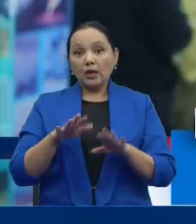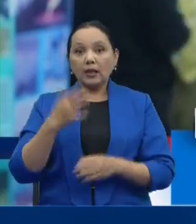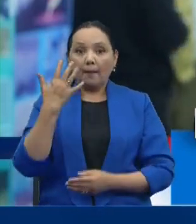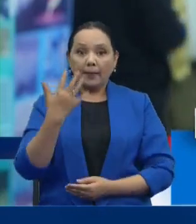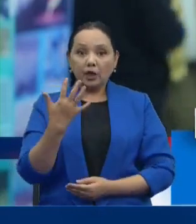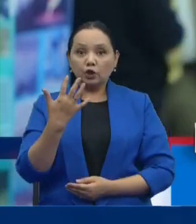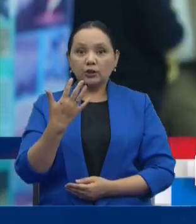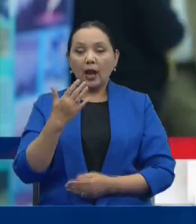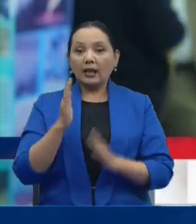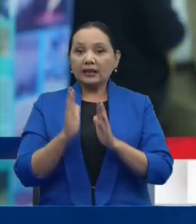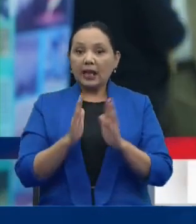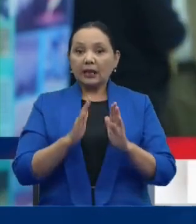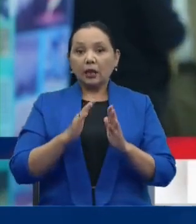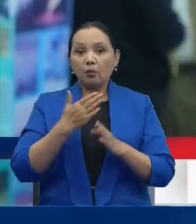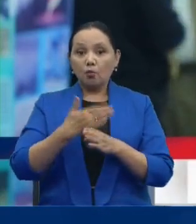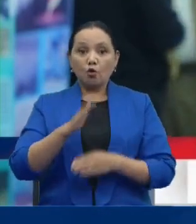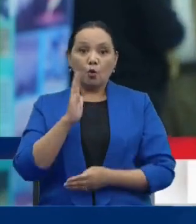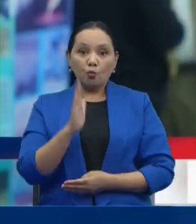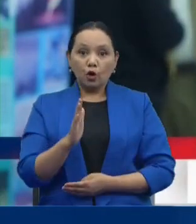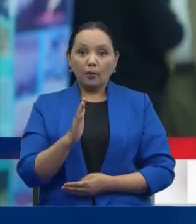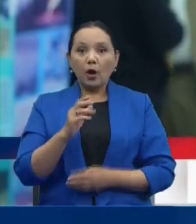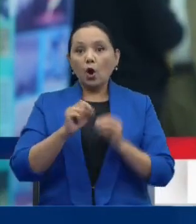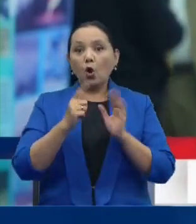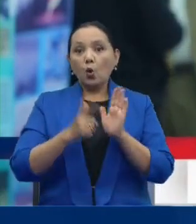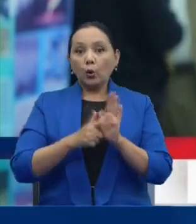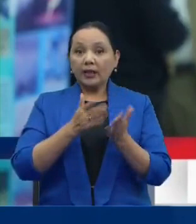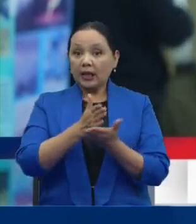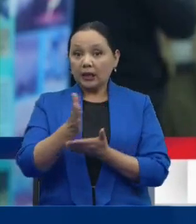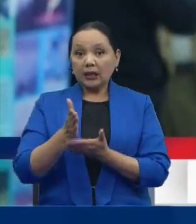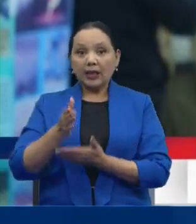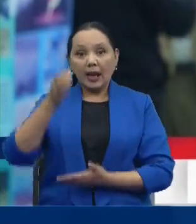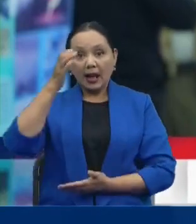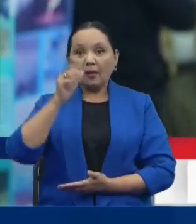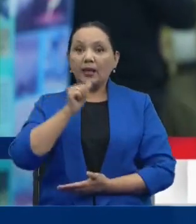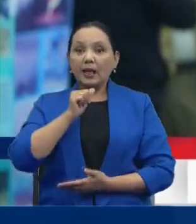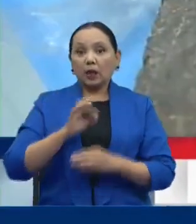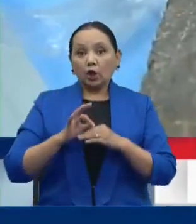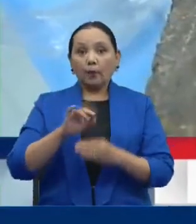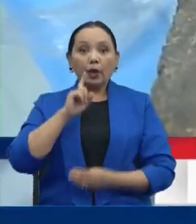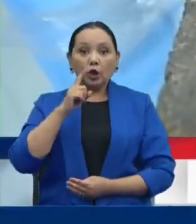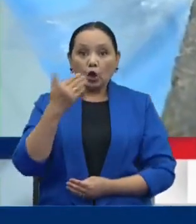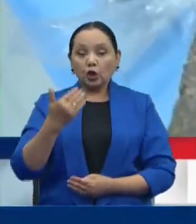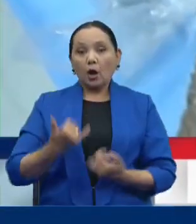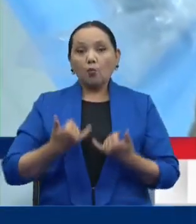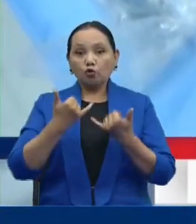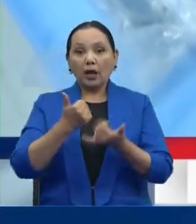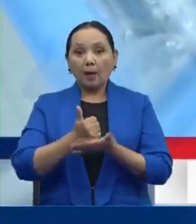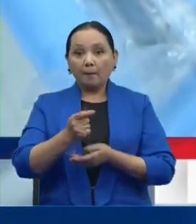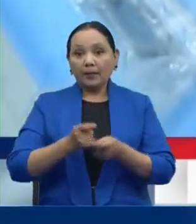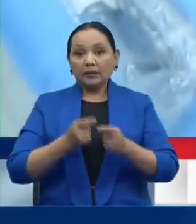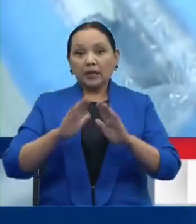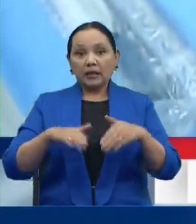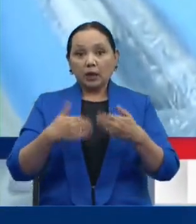5 ta tarkibiy bo'lim bo'lib 17 yo'nalish bo'yicha ilmiy tadqiqotlar olib borishadi yoshlarimiz. Muhtaram prezidentimiz tashabbuslari